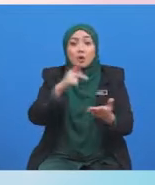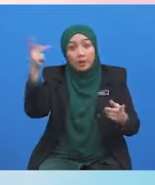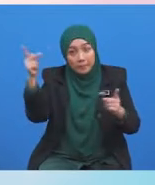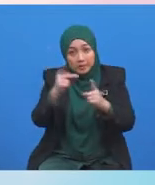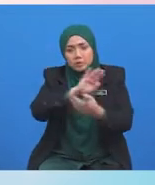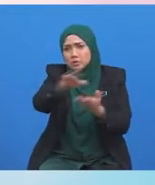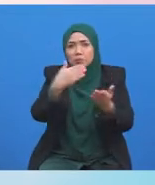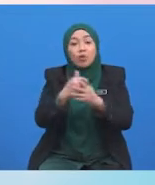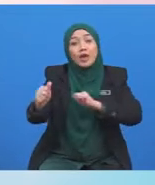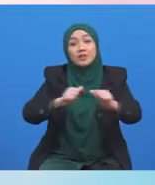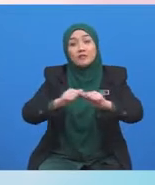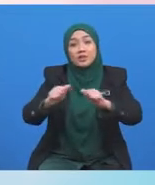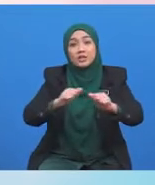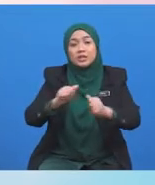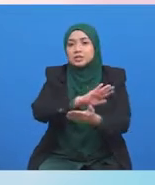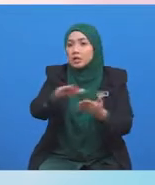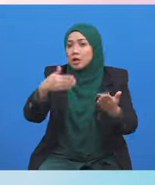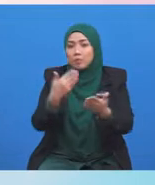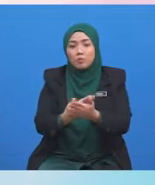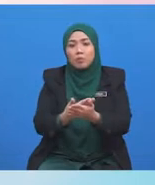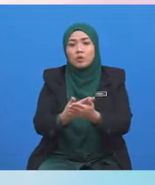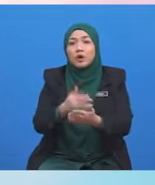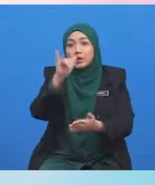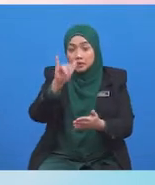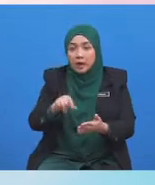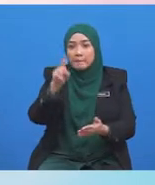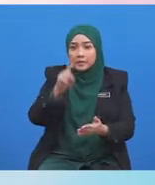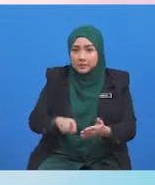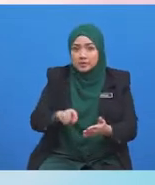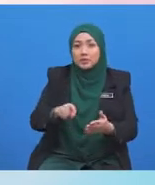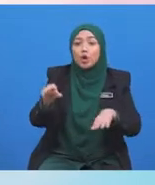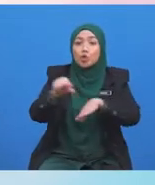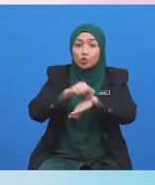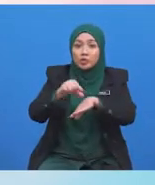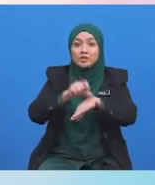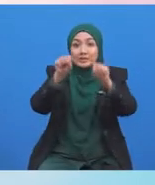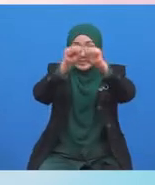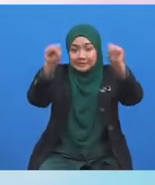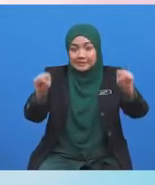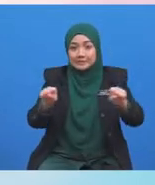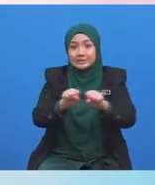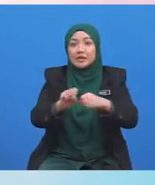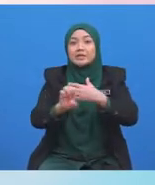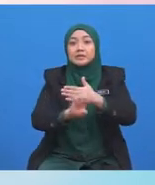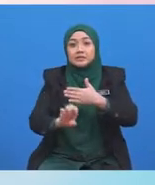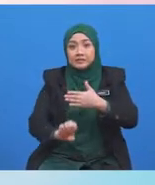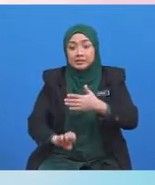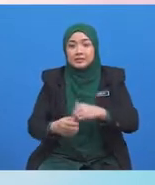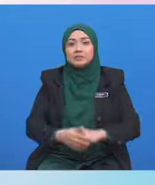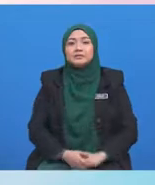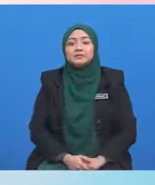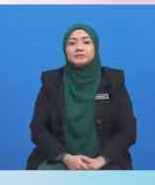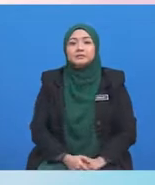perniagaan, perkhidmatan dan lain-lain yang memerlukan bekalan tenaga elektrik.